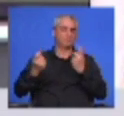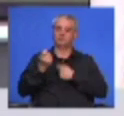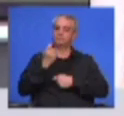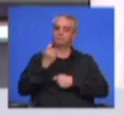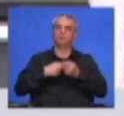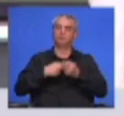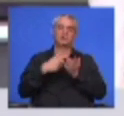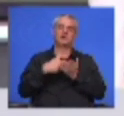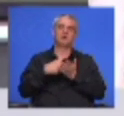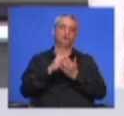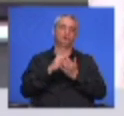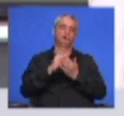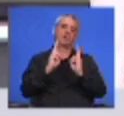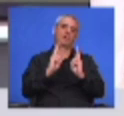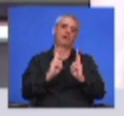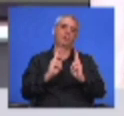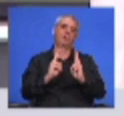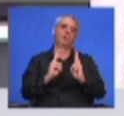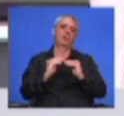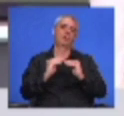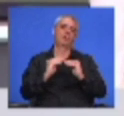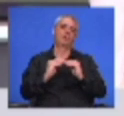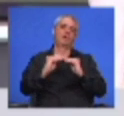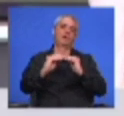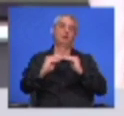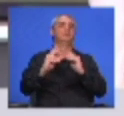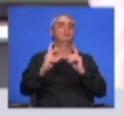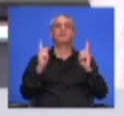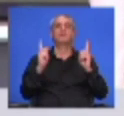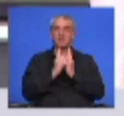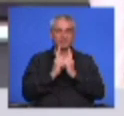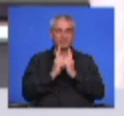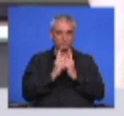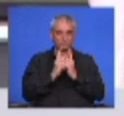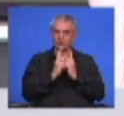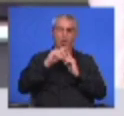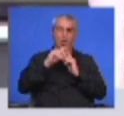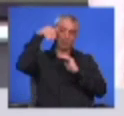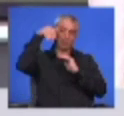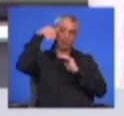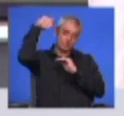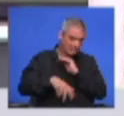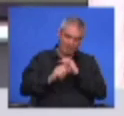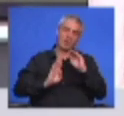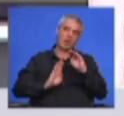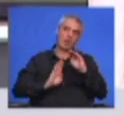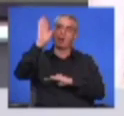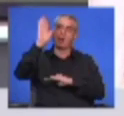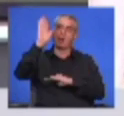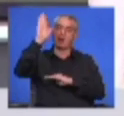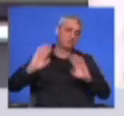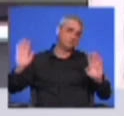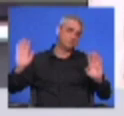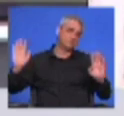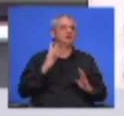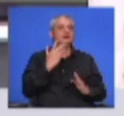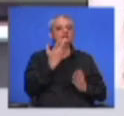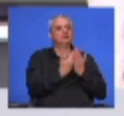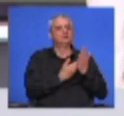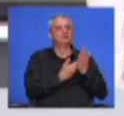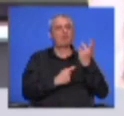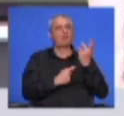להמשיך ולהתמתן. במילים אחרות, בקיצור, לא ירידת דירוג ולא עליית דירוג. אז מה זה המסמך הכלכלי